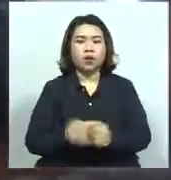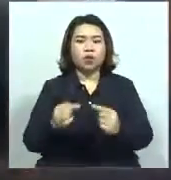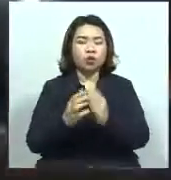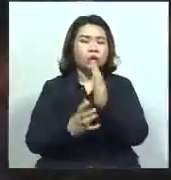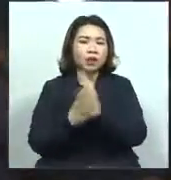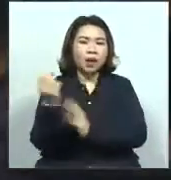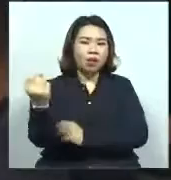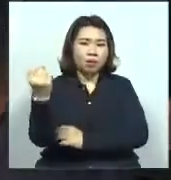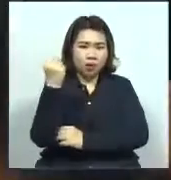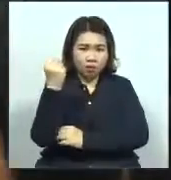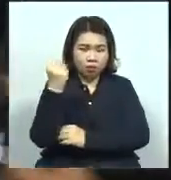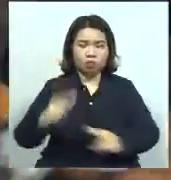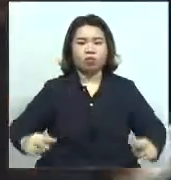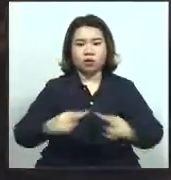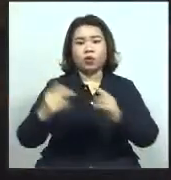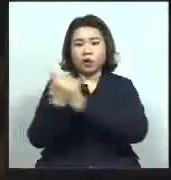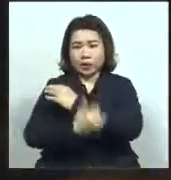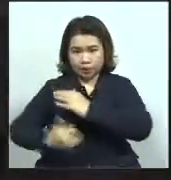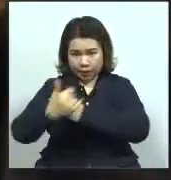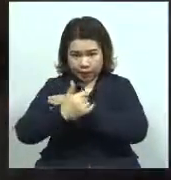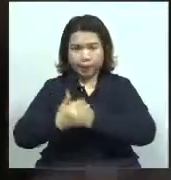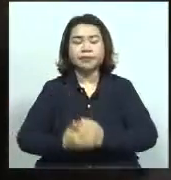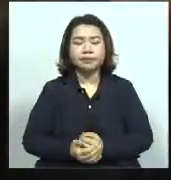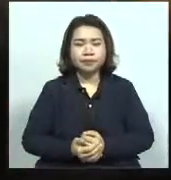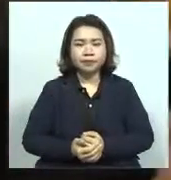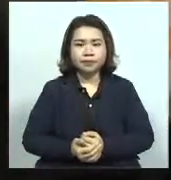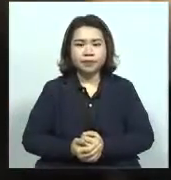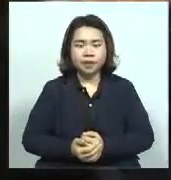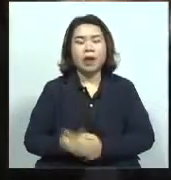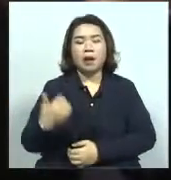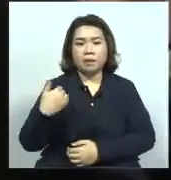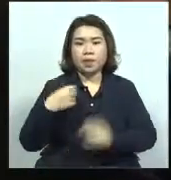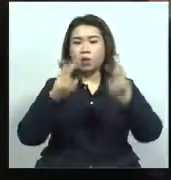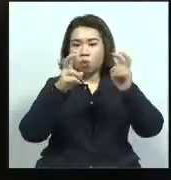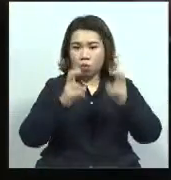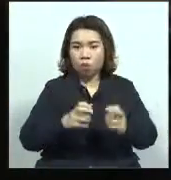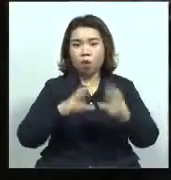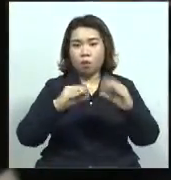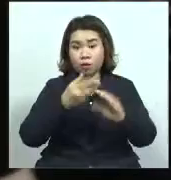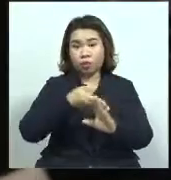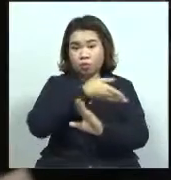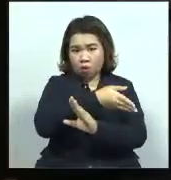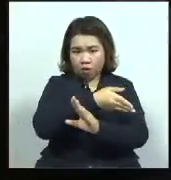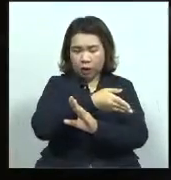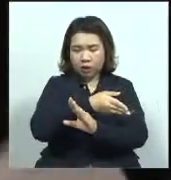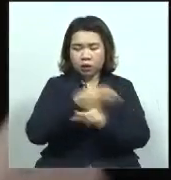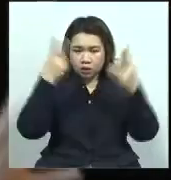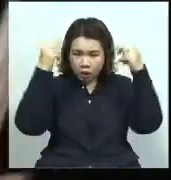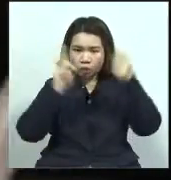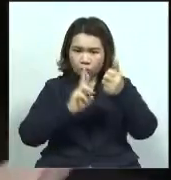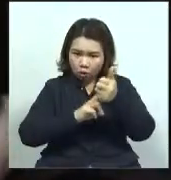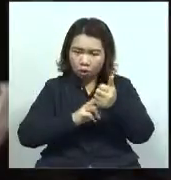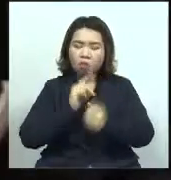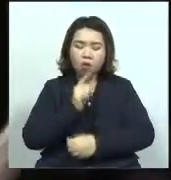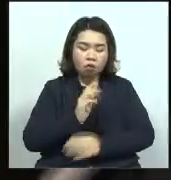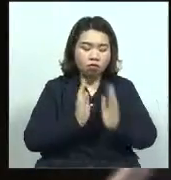ความมั่นคงแห่งชาติกระทรวงการต่างประเทศก่อนเข้าสู่วาระการประชุมพลเอกประวิตรได้กล่าวขอบคุณเจ้าหน้าที่ทุกส่ว